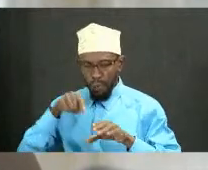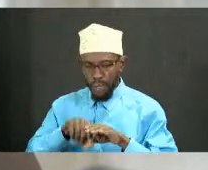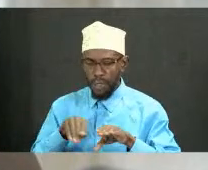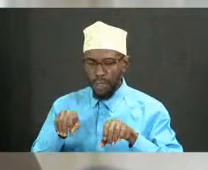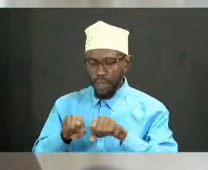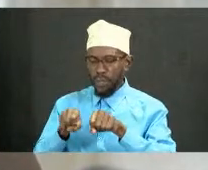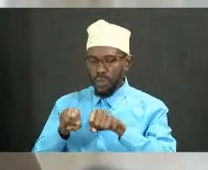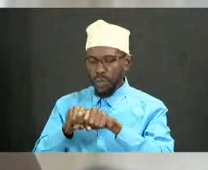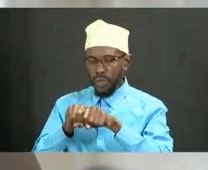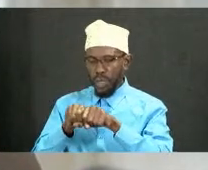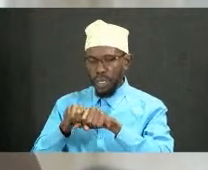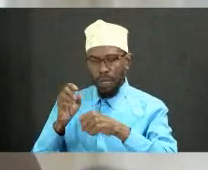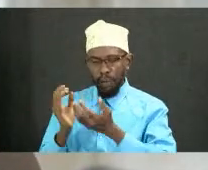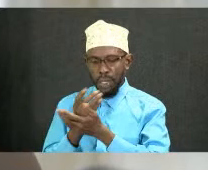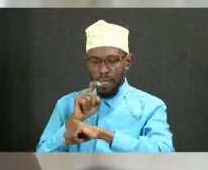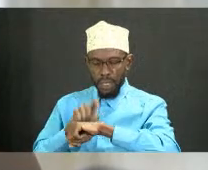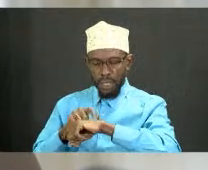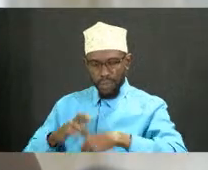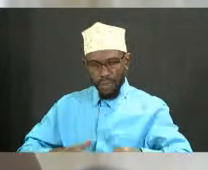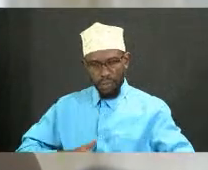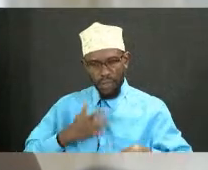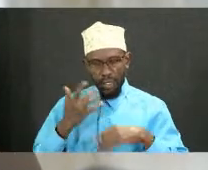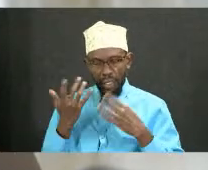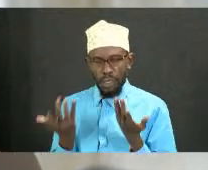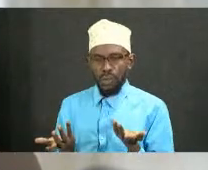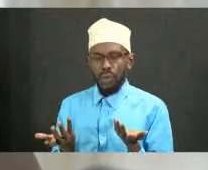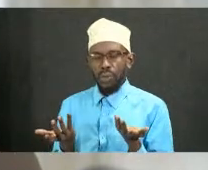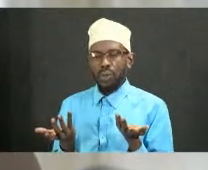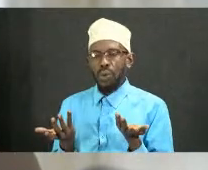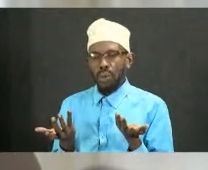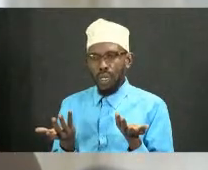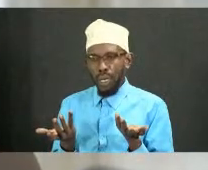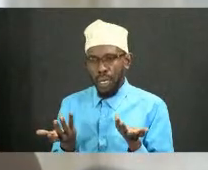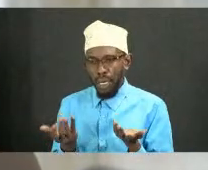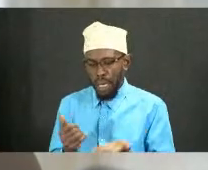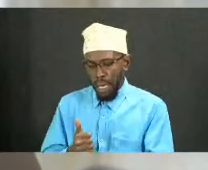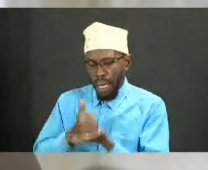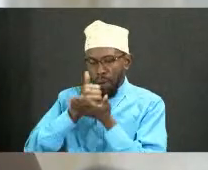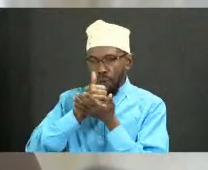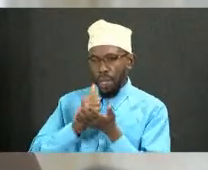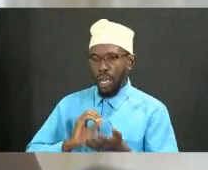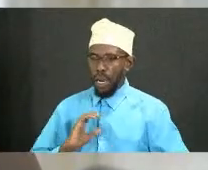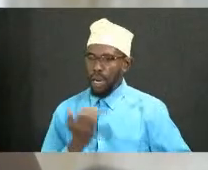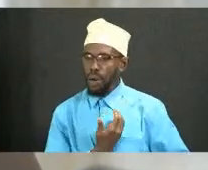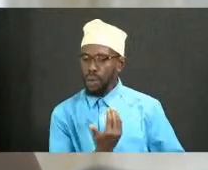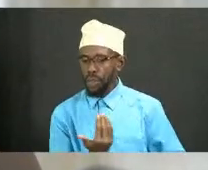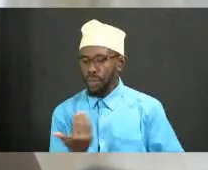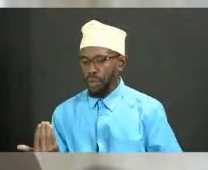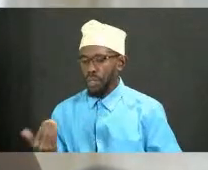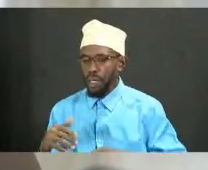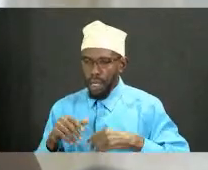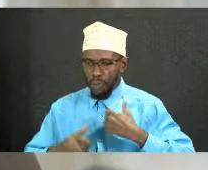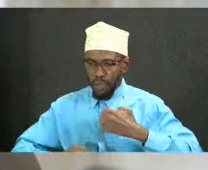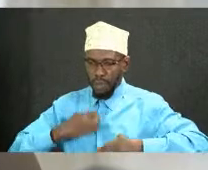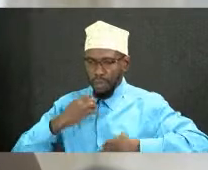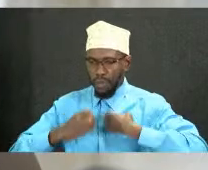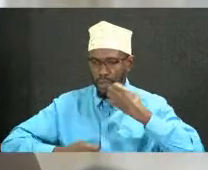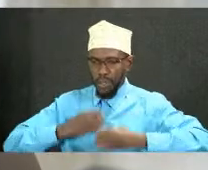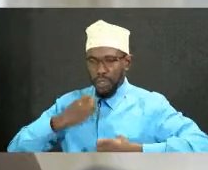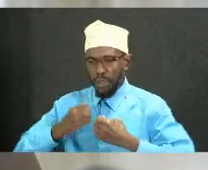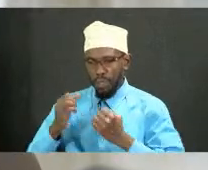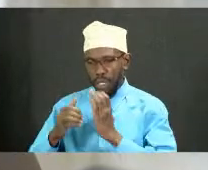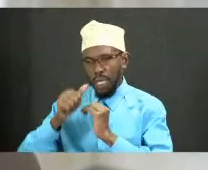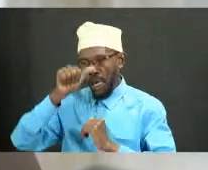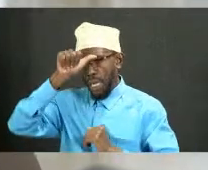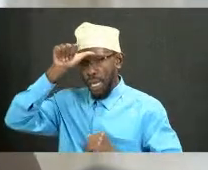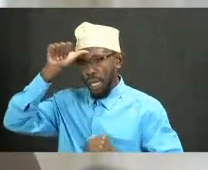shoes most of the time kwa ili kujua hisia zao na ili kujua jinsi ambavyo tunaweza wasaidia wakuwe na hiyo emotional intelligence